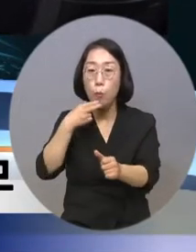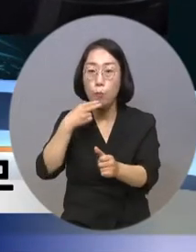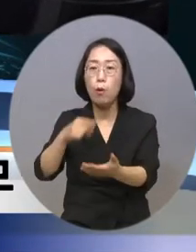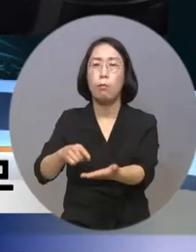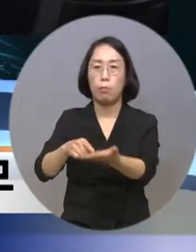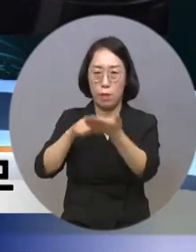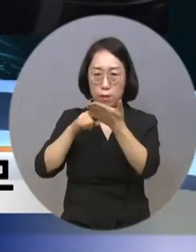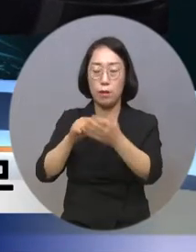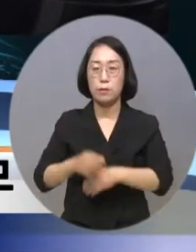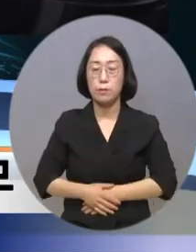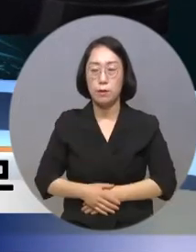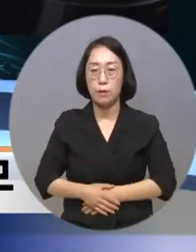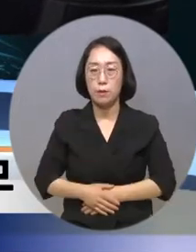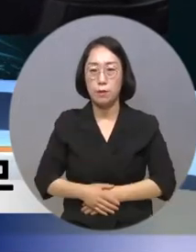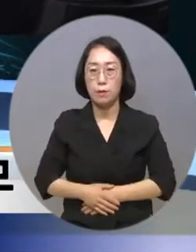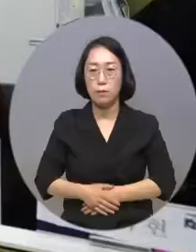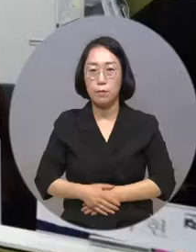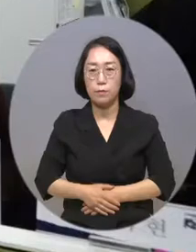드러났습니다